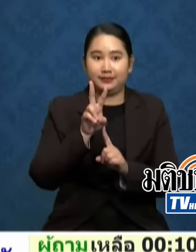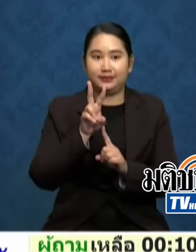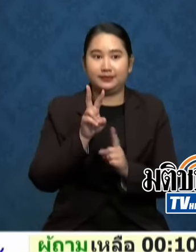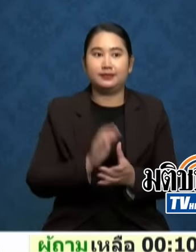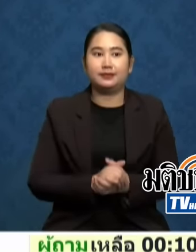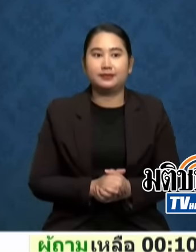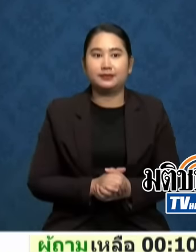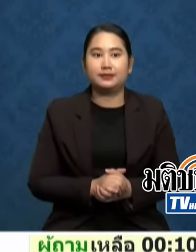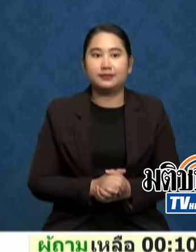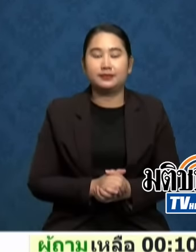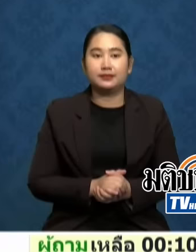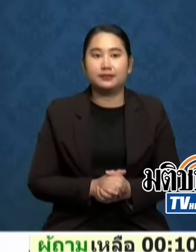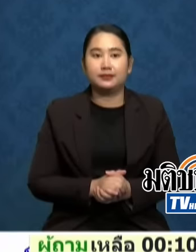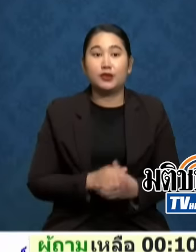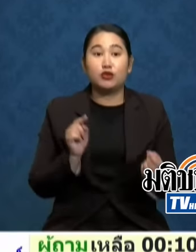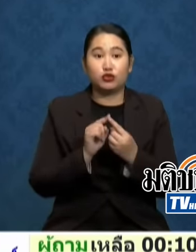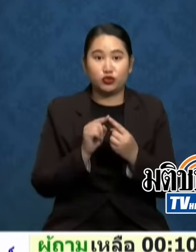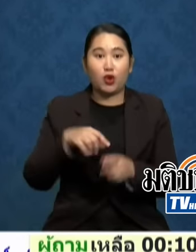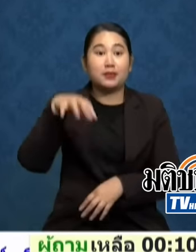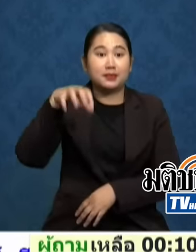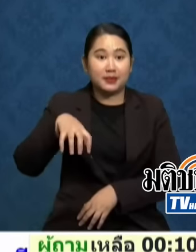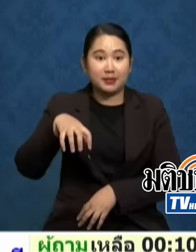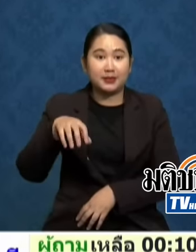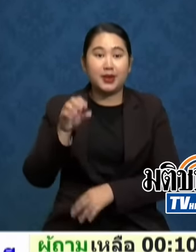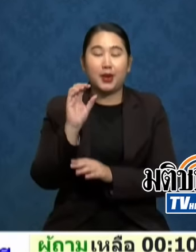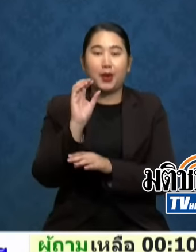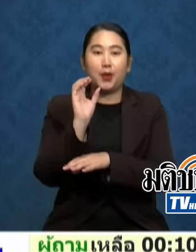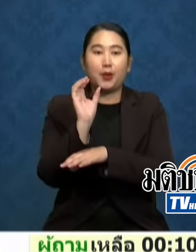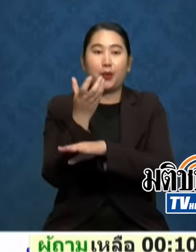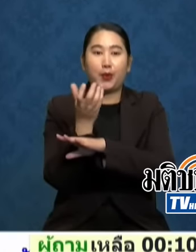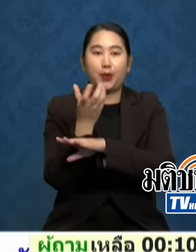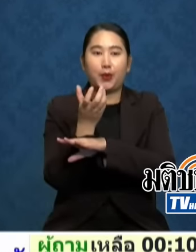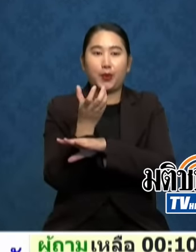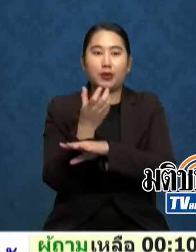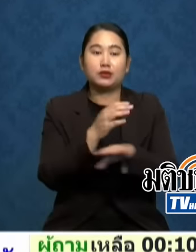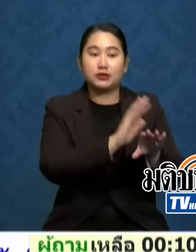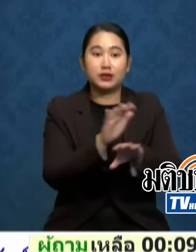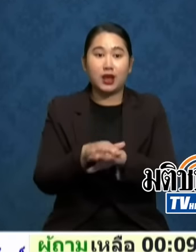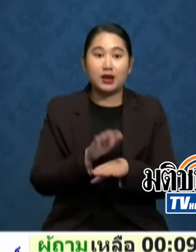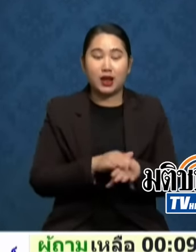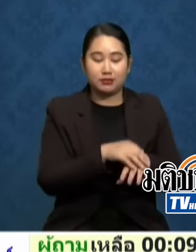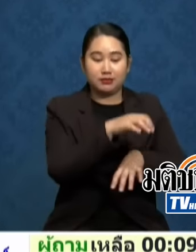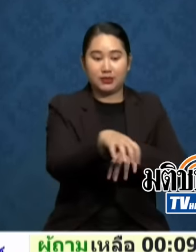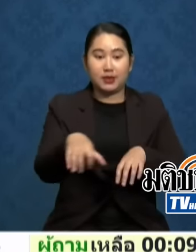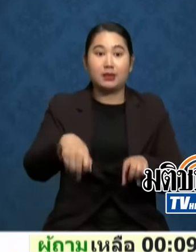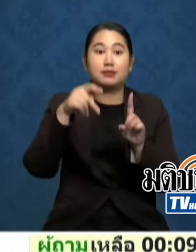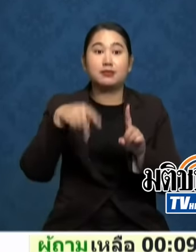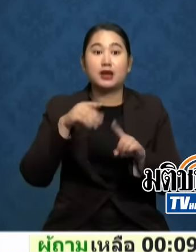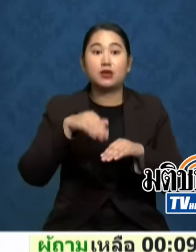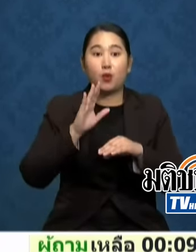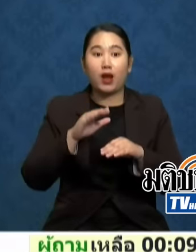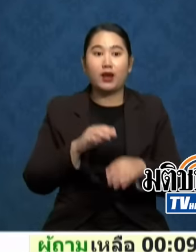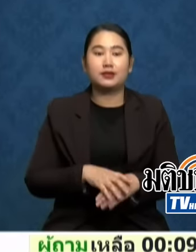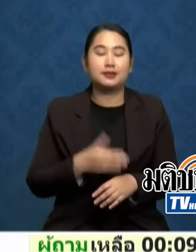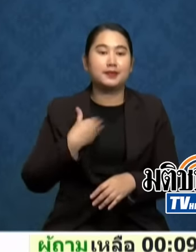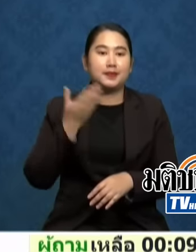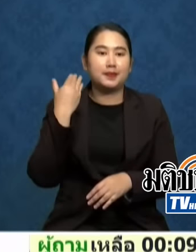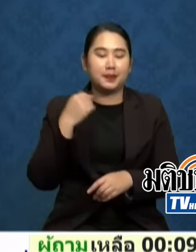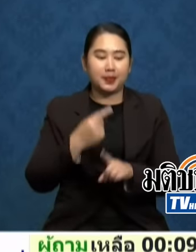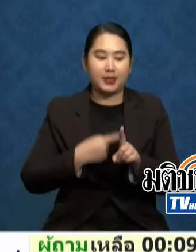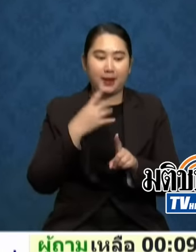ก็ยังมีกันอยู่นั่นก็คือเรื่องของหอเตือนภัยกว่าพันหอทั่วประเทศที่เรามีกันอยู่ผมได้อภิปรายเรื่องนี้ในวาระยติด่ว